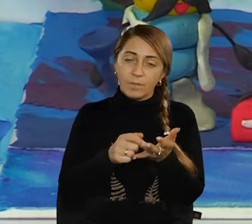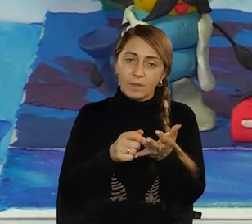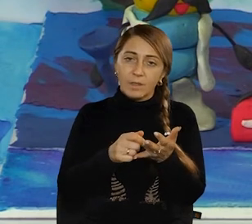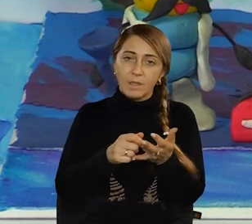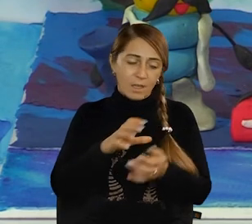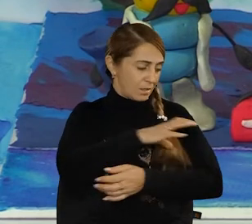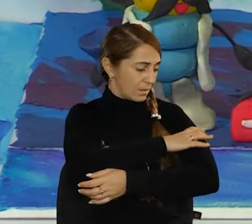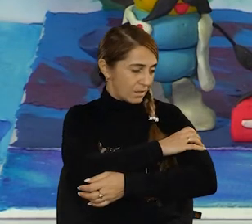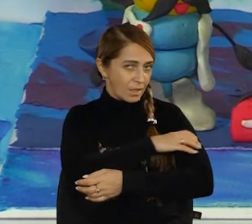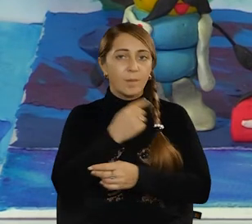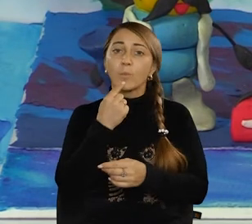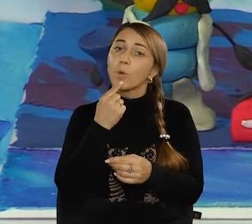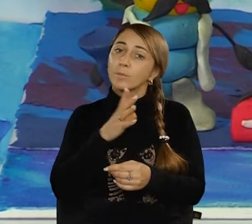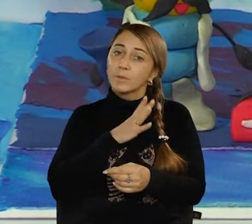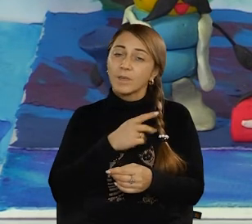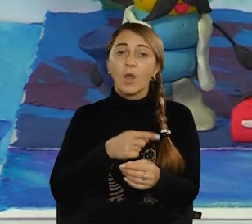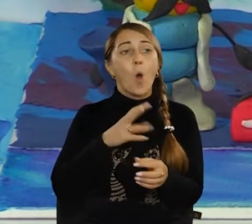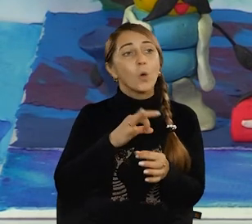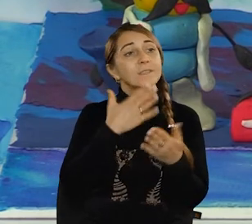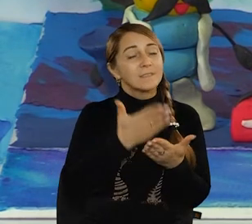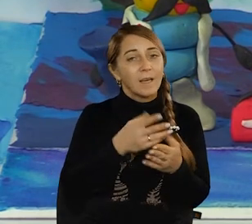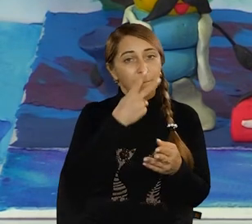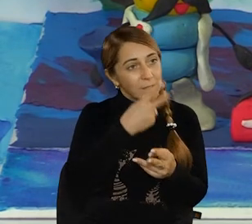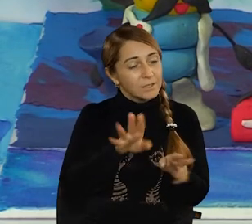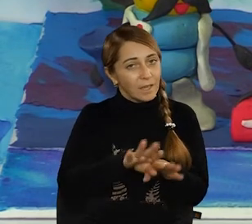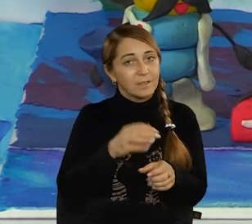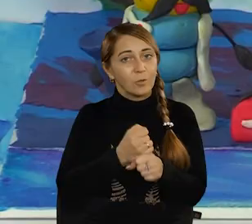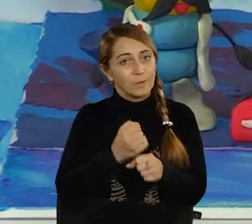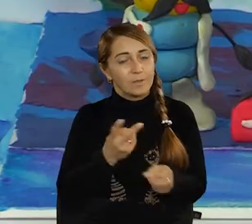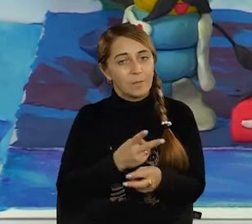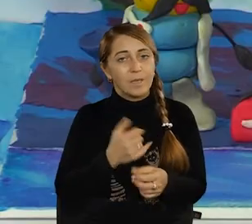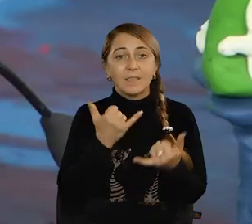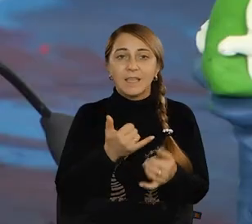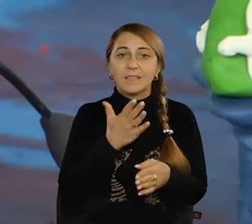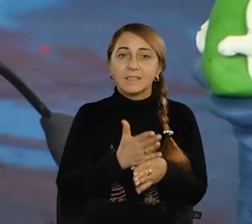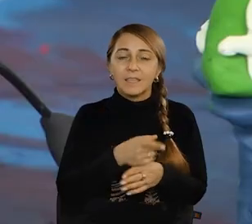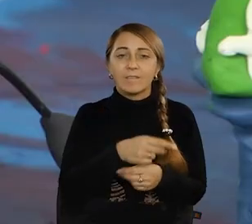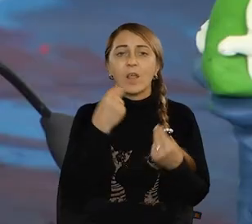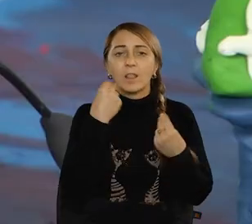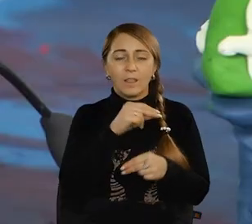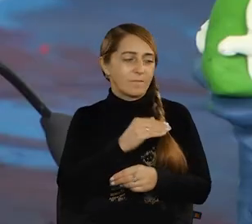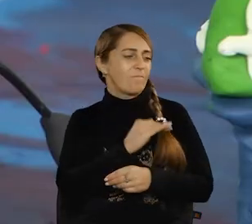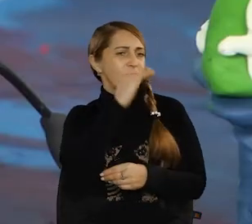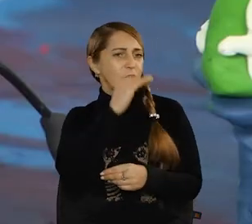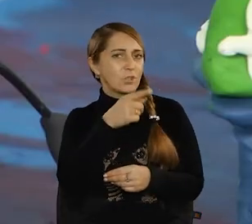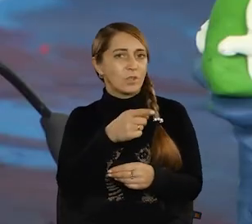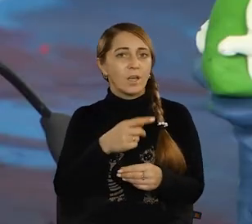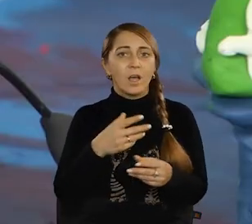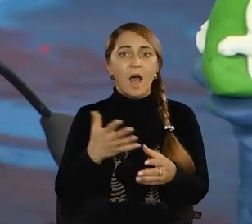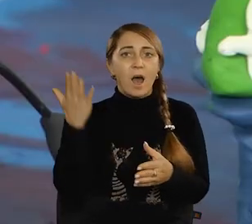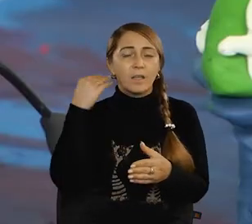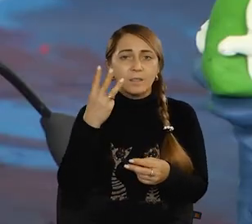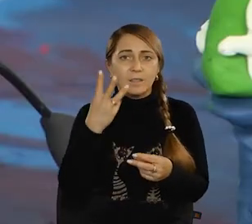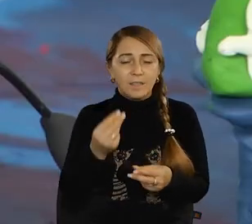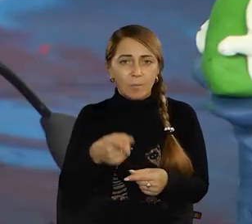тобі тиск. Ось так. І показав, як це робиться. Зараз він у тебе значно вищий, аніж декілька днів